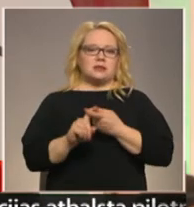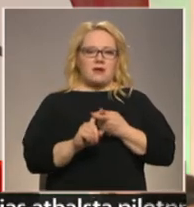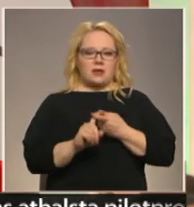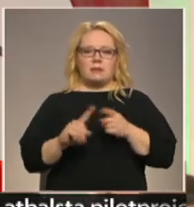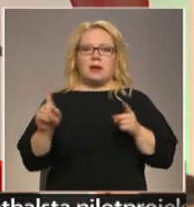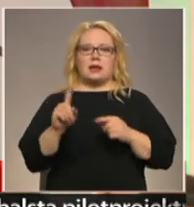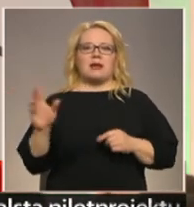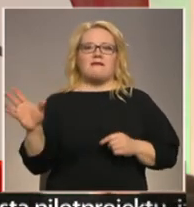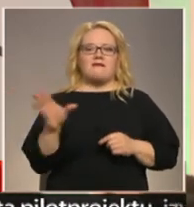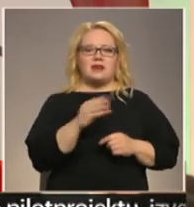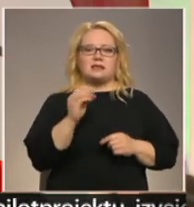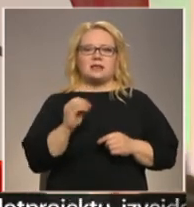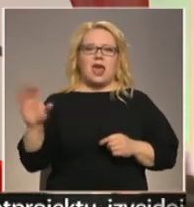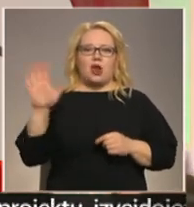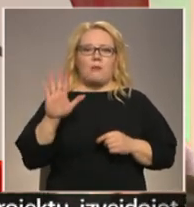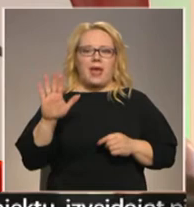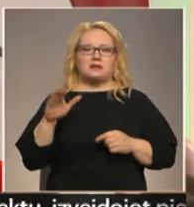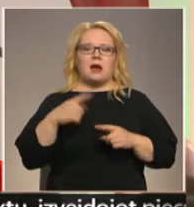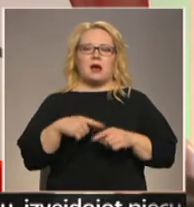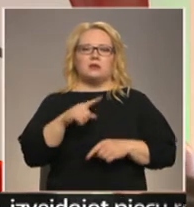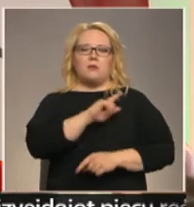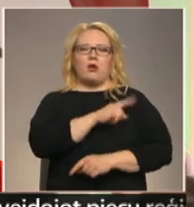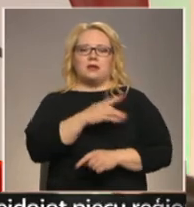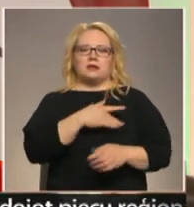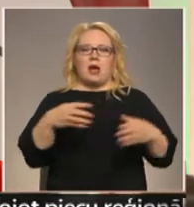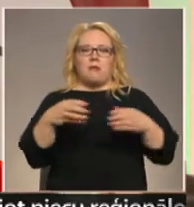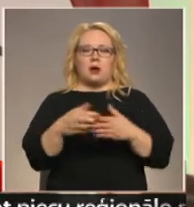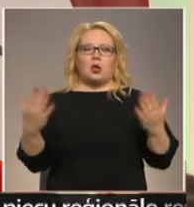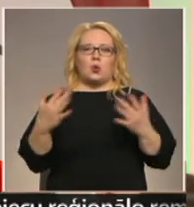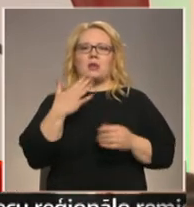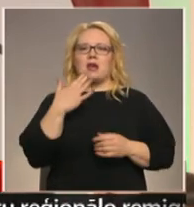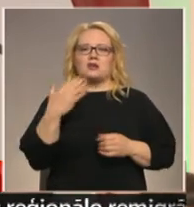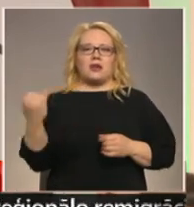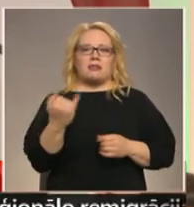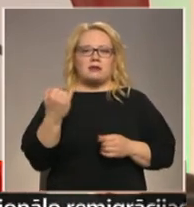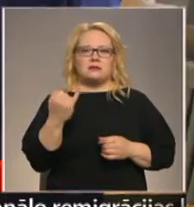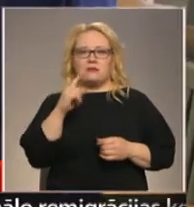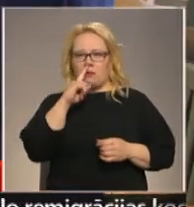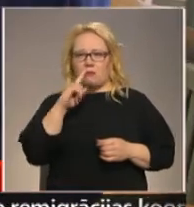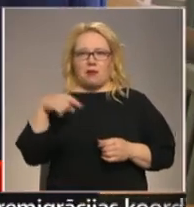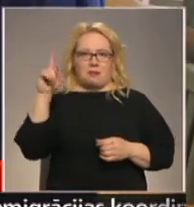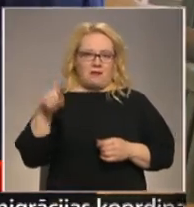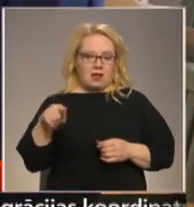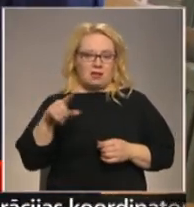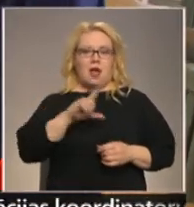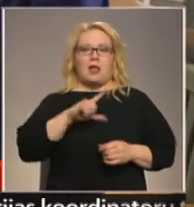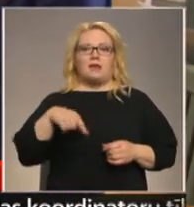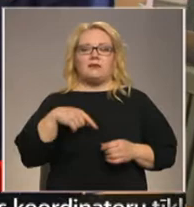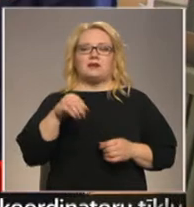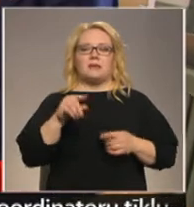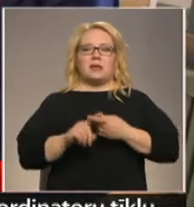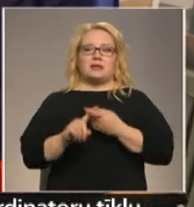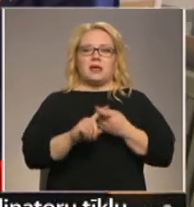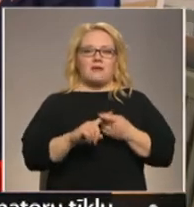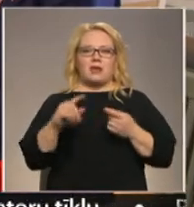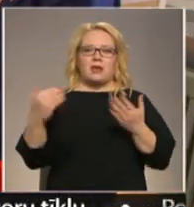ir viseiropeiskākais politiskais spēks, kuram nacionālās intereses ir pirmā vietā. Latvijas zemnieku savienība nospraudus